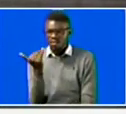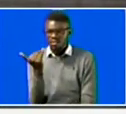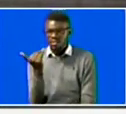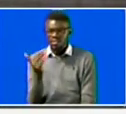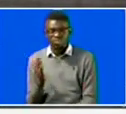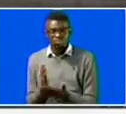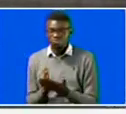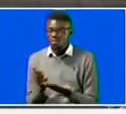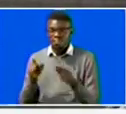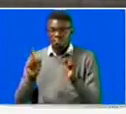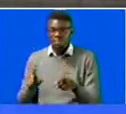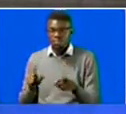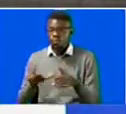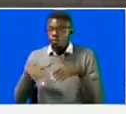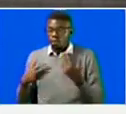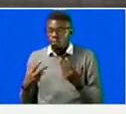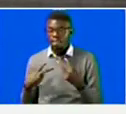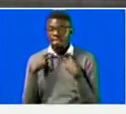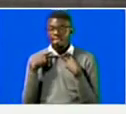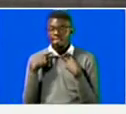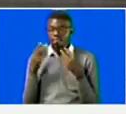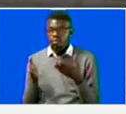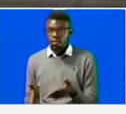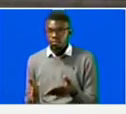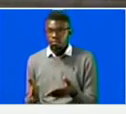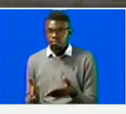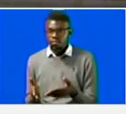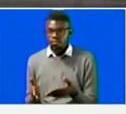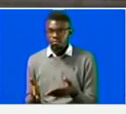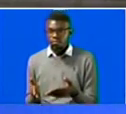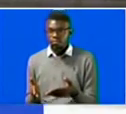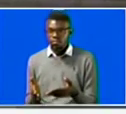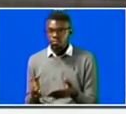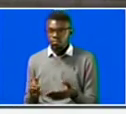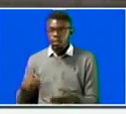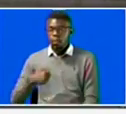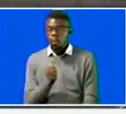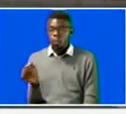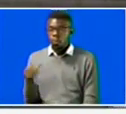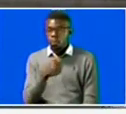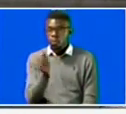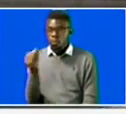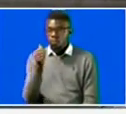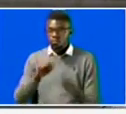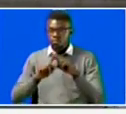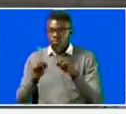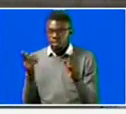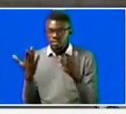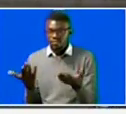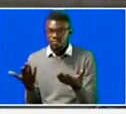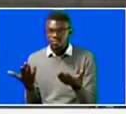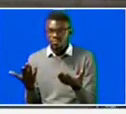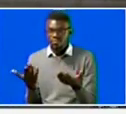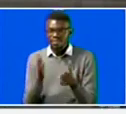ilibidi. Otherwise, ningekaa hapa, tunakaa, tukitembea hapa, na bila kitu ya kufanya, na